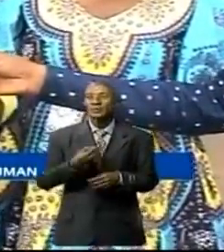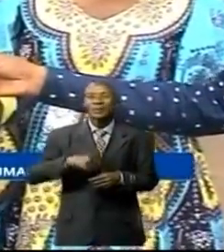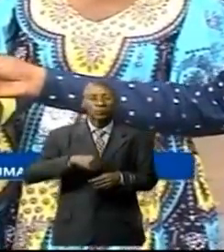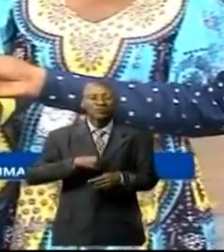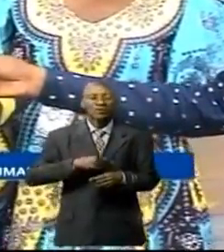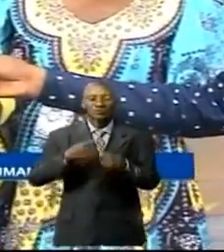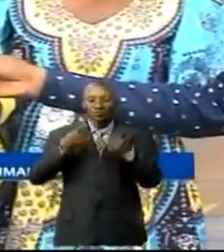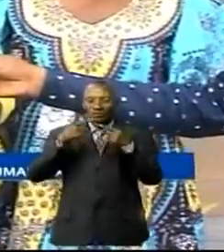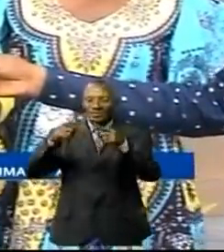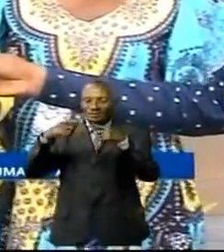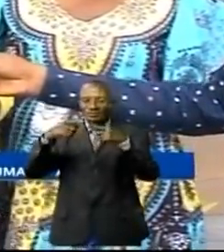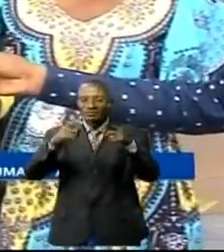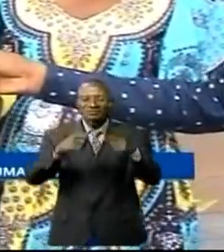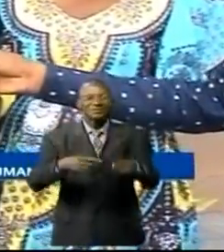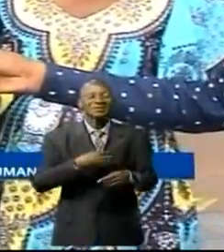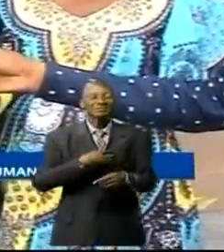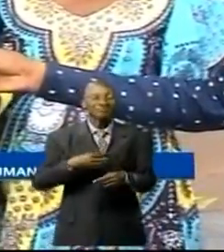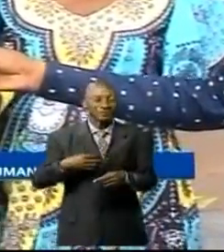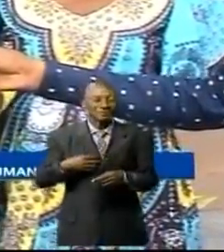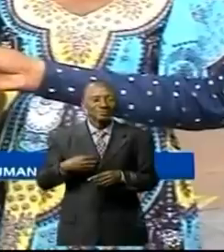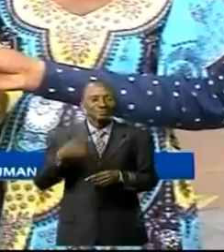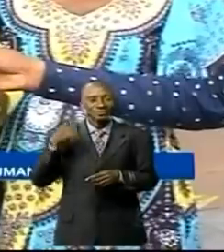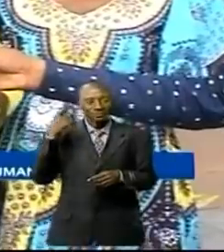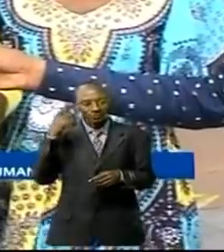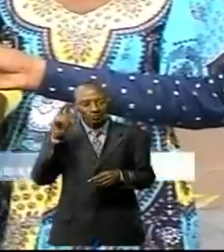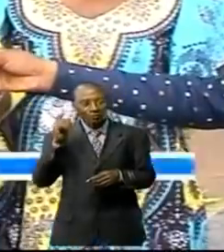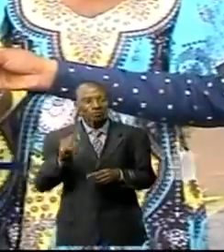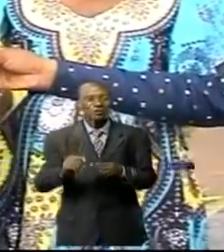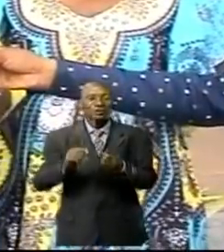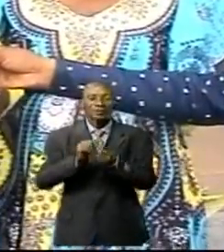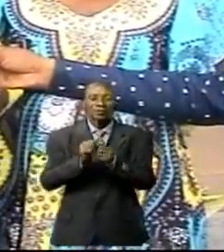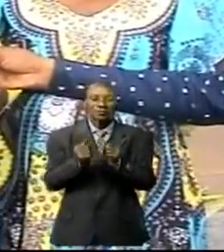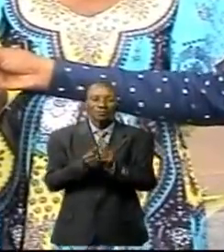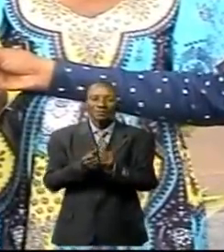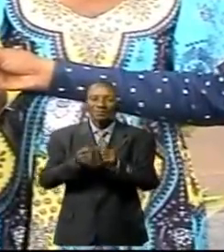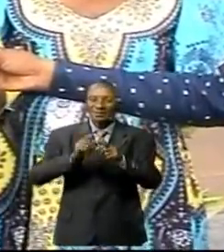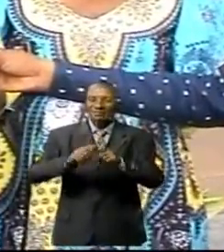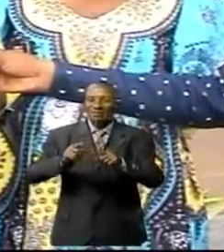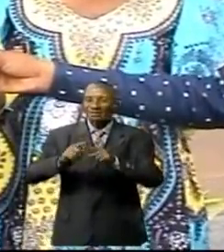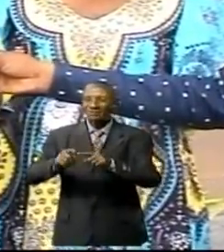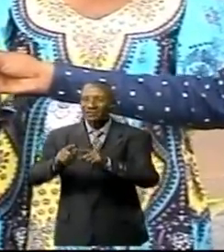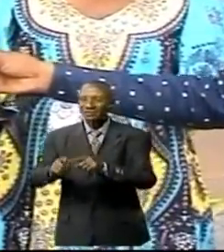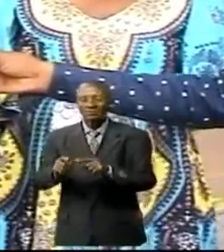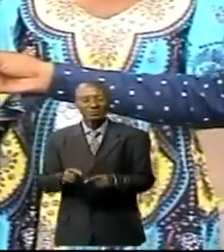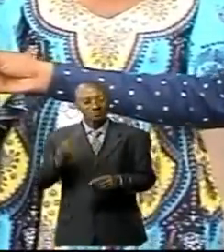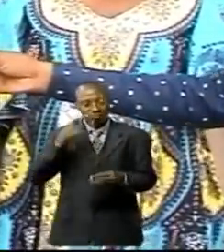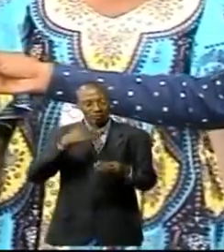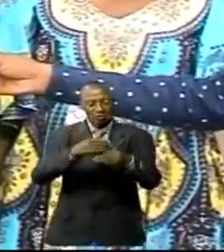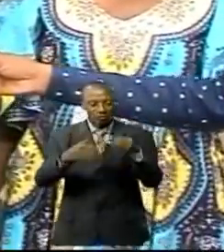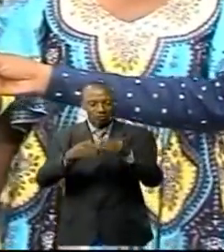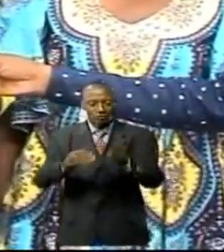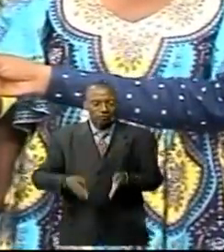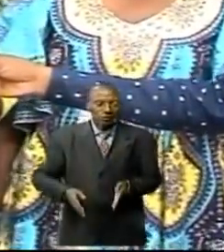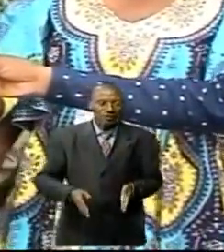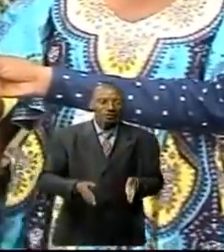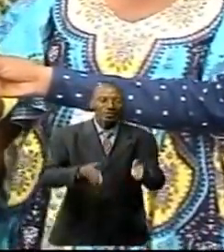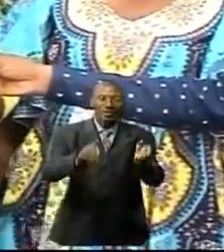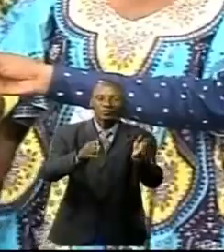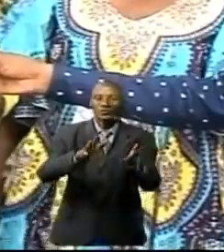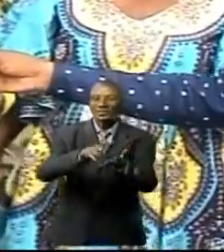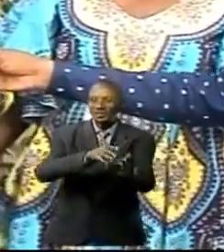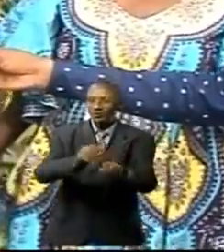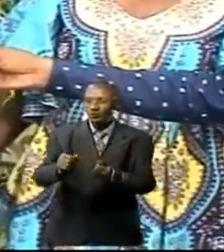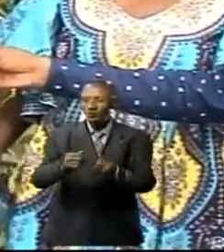par rapport à la gestion de plusieurs immondices, à la protection de nos routes qui aujourd'hui deviennent